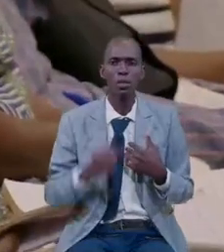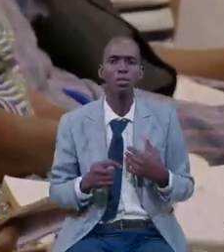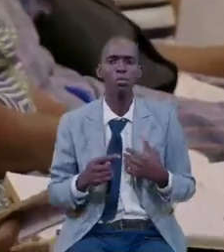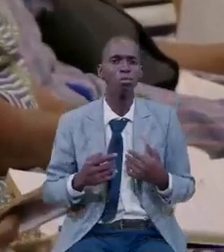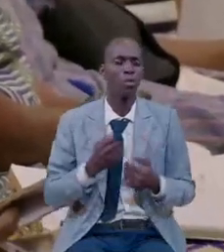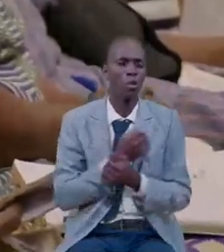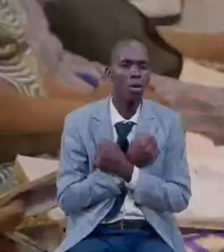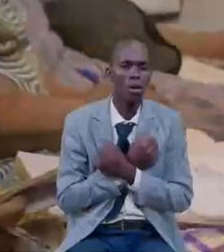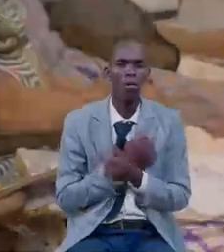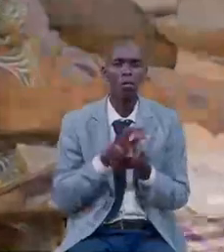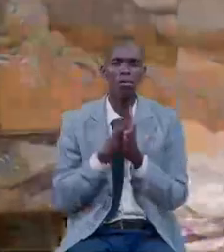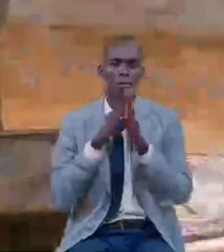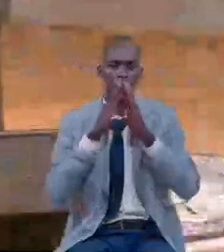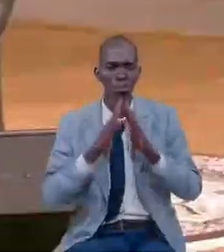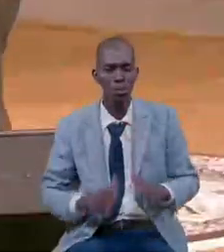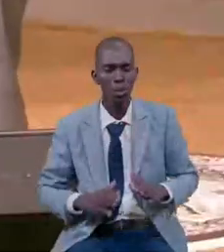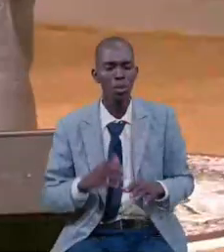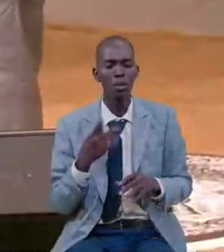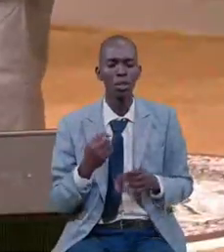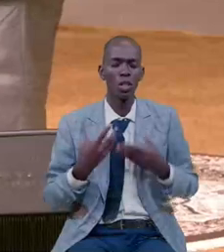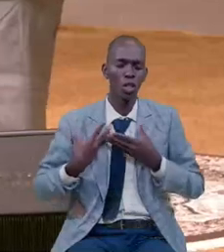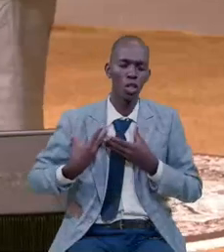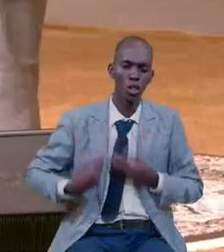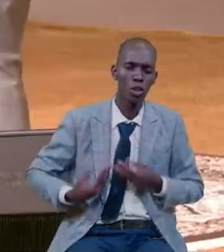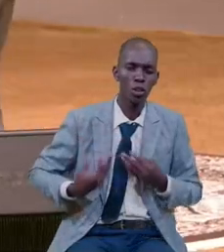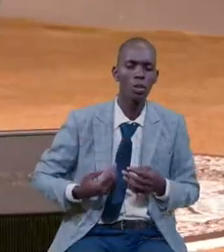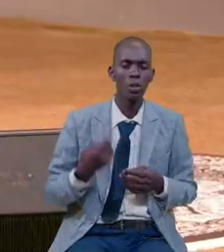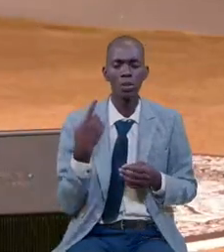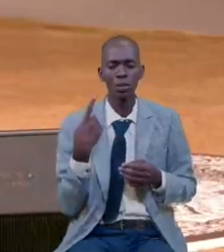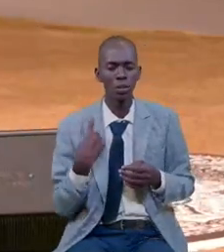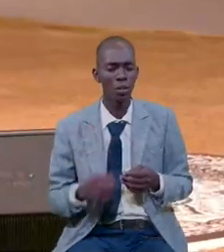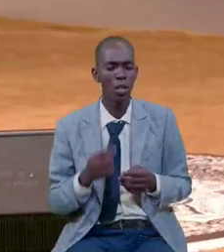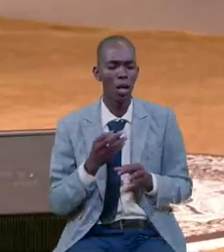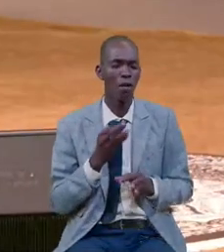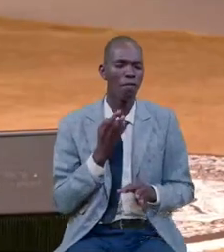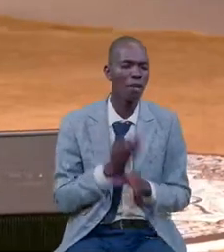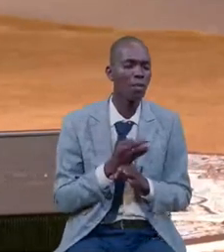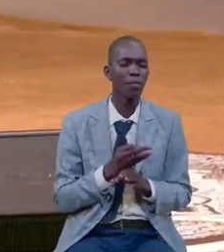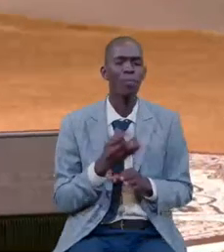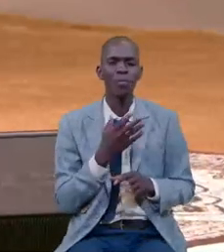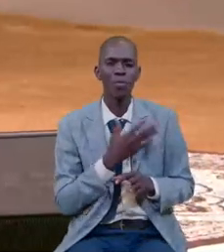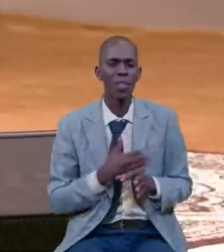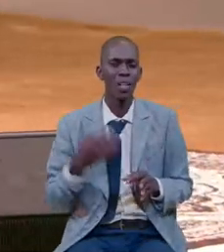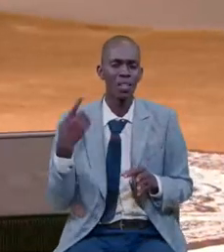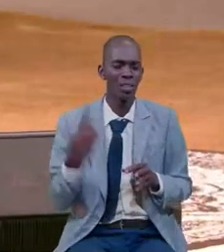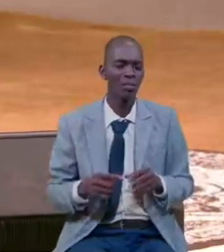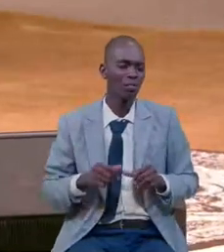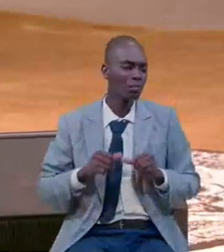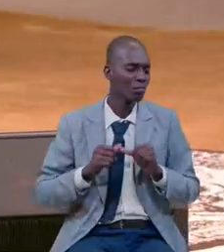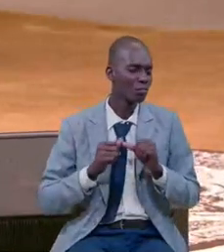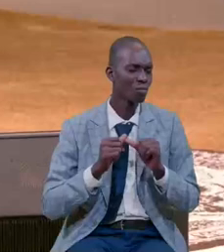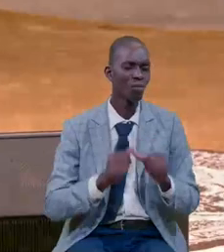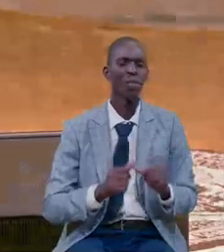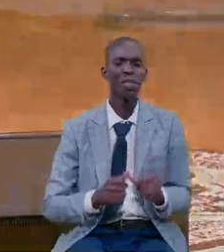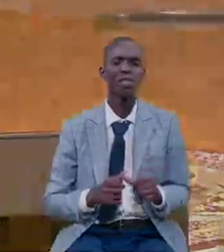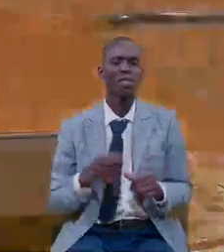douceur, et la la bénignité, la fidélité, et la